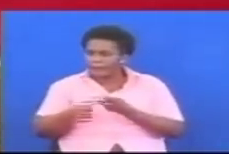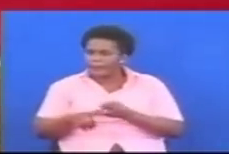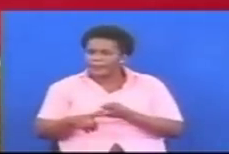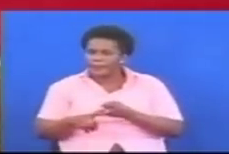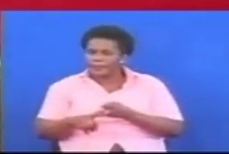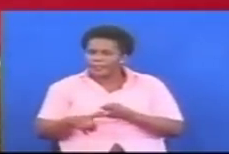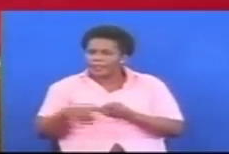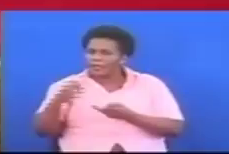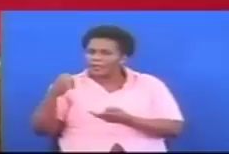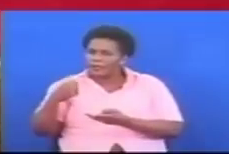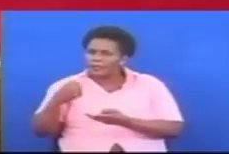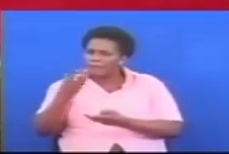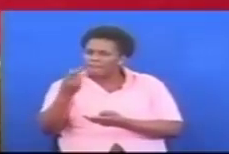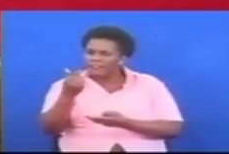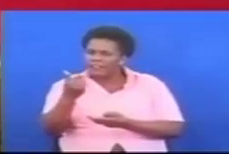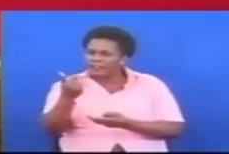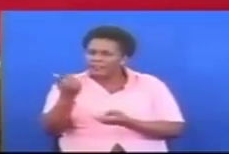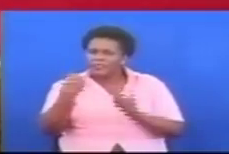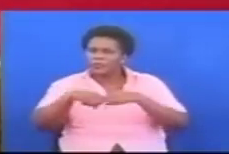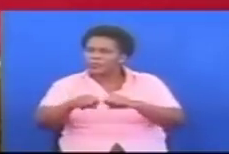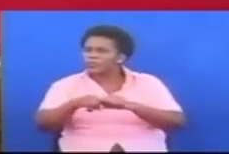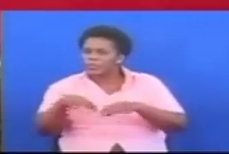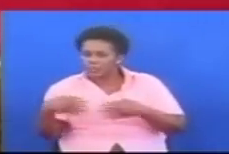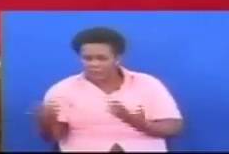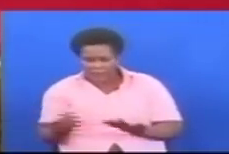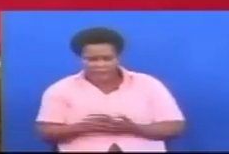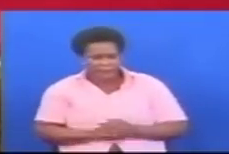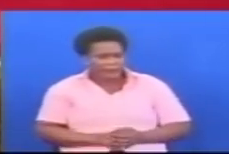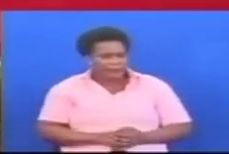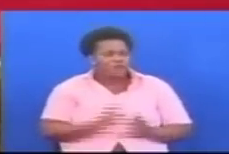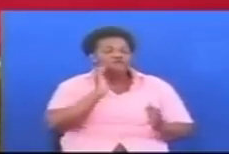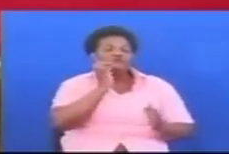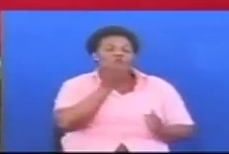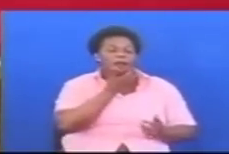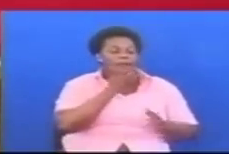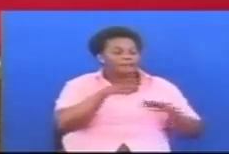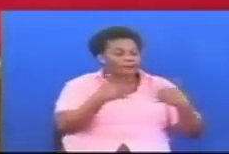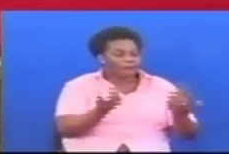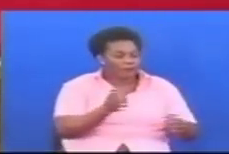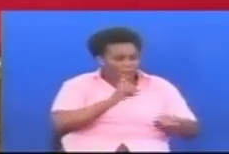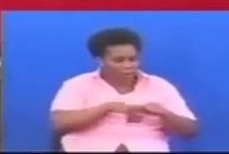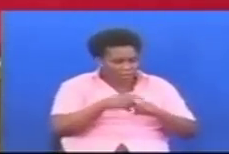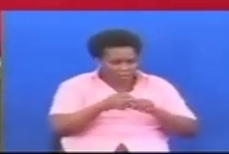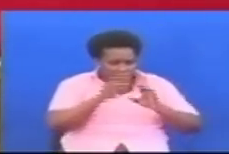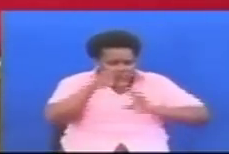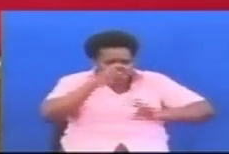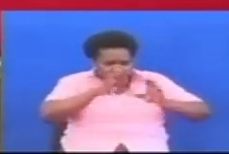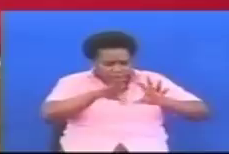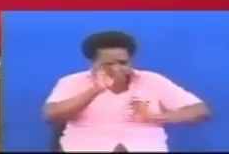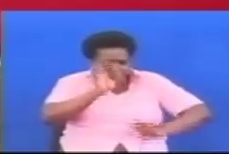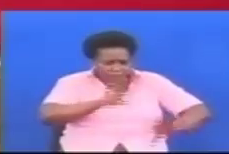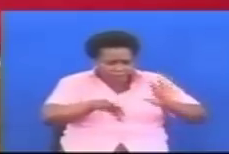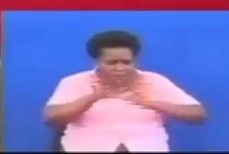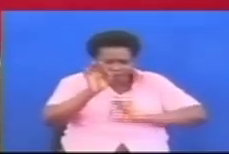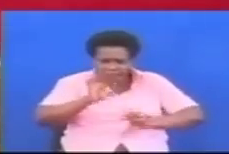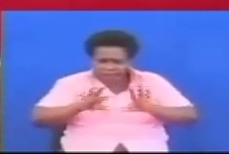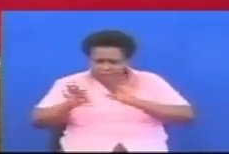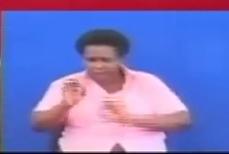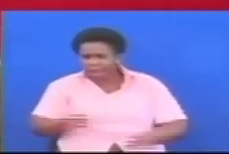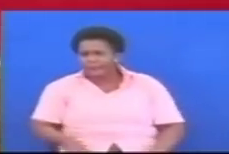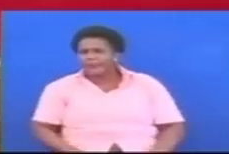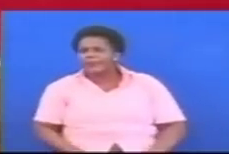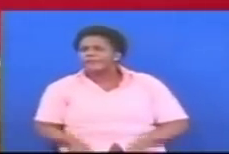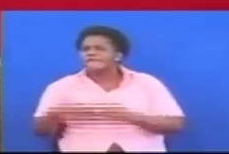za utekelezaji; tatu, kukosekana umakini katika usanifu wa miradi; nne, usanifu na ujenzi wa baadhi ya miradi katika vijiji